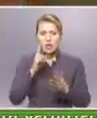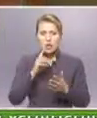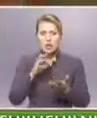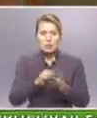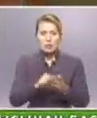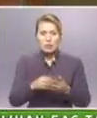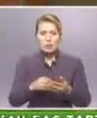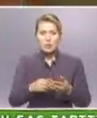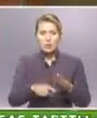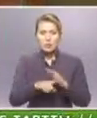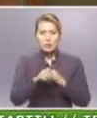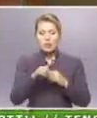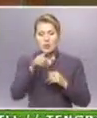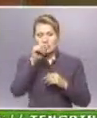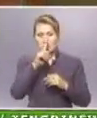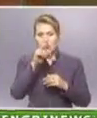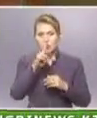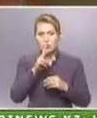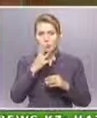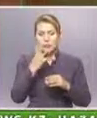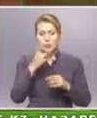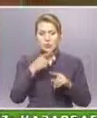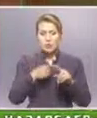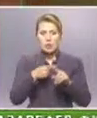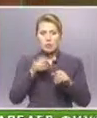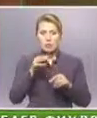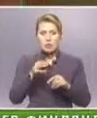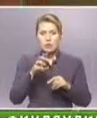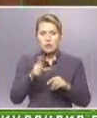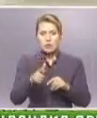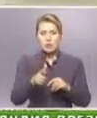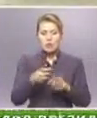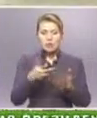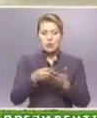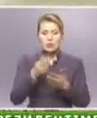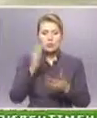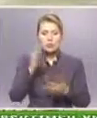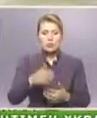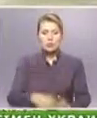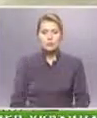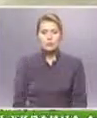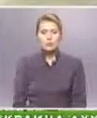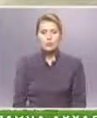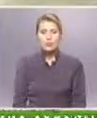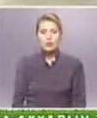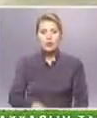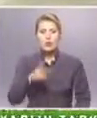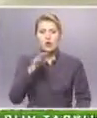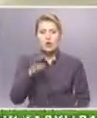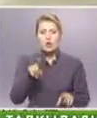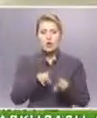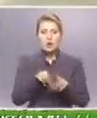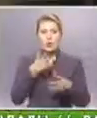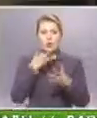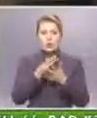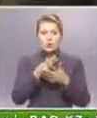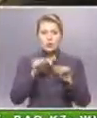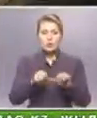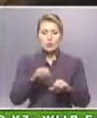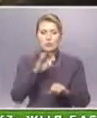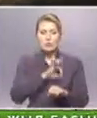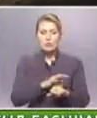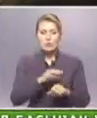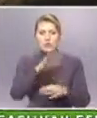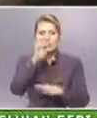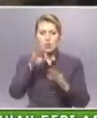беретін пәтер басында ай сайын 4,5 мың теңгедей төлеп тұрады. Новикова сияқты өз құқын тиімді пайдалана алмай жүрген